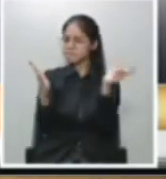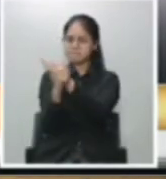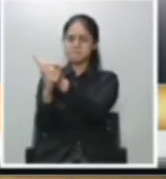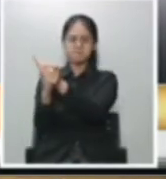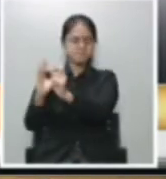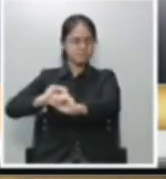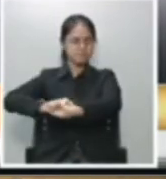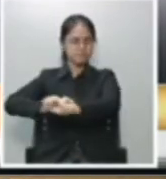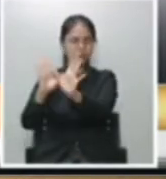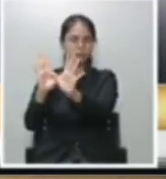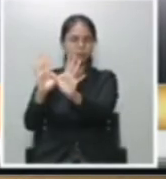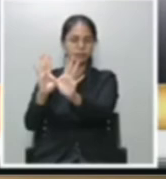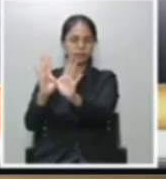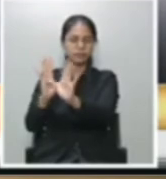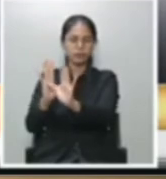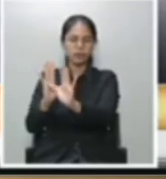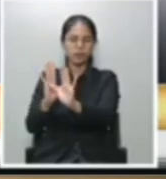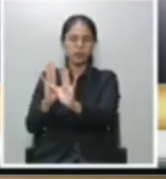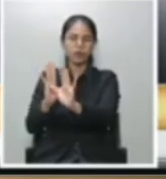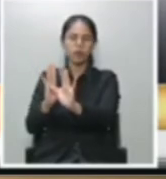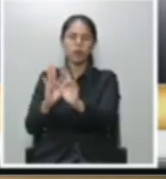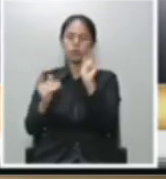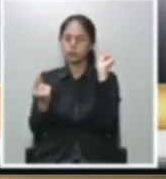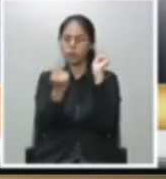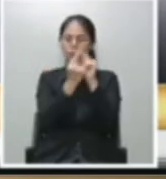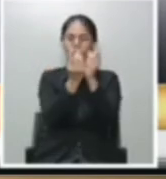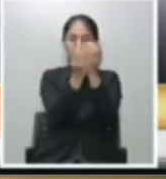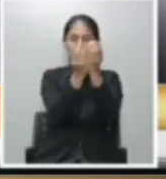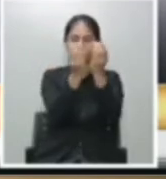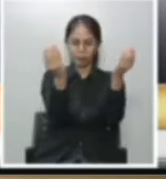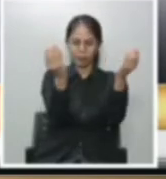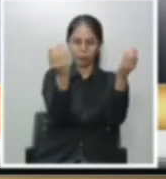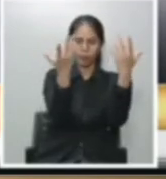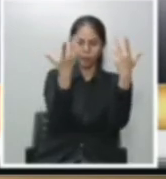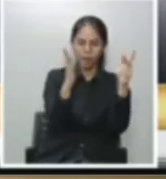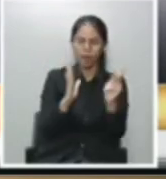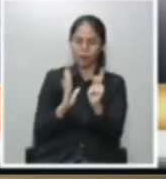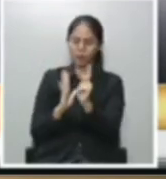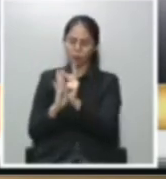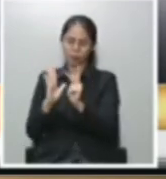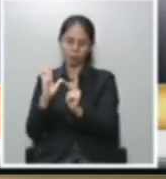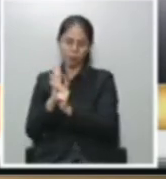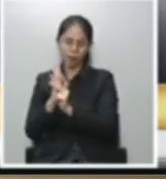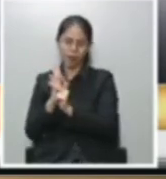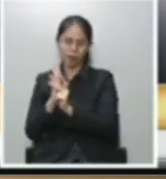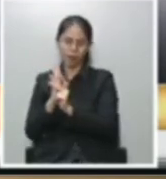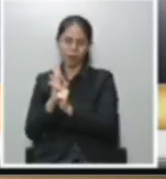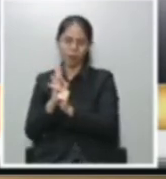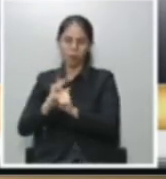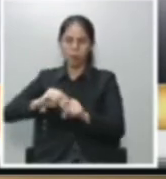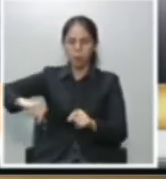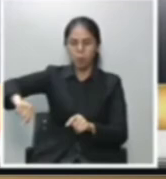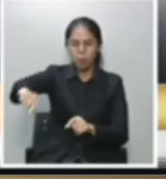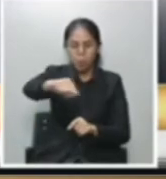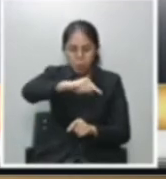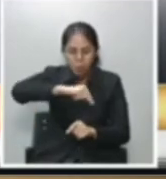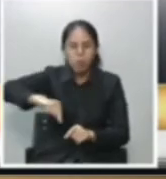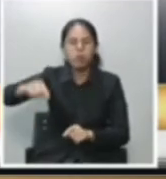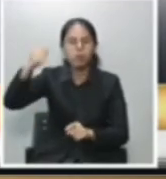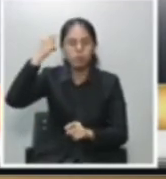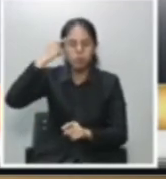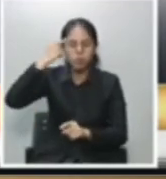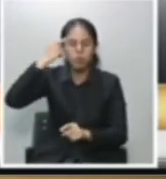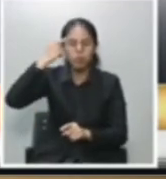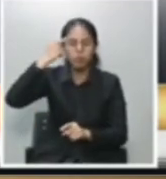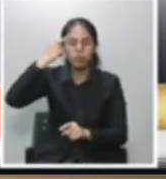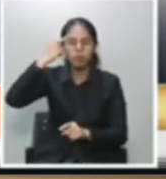ชัดเจนเสียนอกจากรัฐธรรมนูญยังมีกฎหมายที่เขียนไว้ชัดเจนเป็นที่รับรู้กับประชาชน